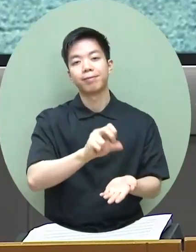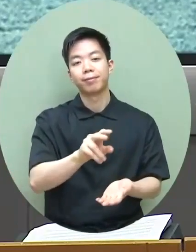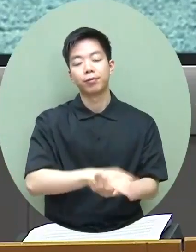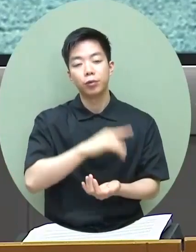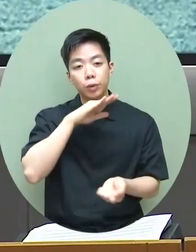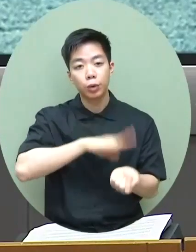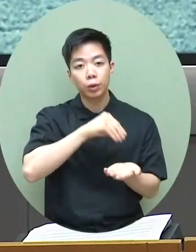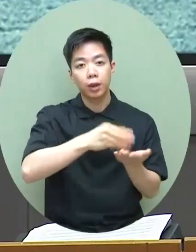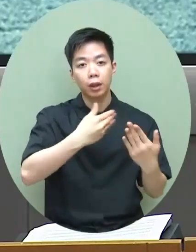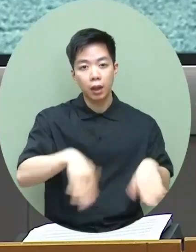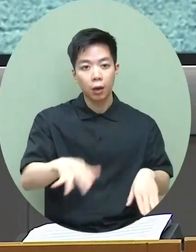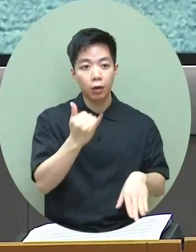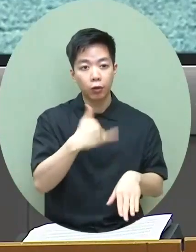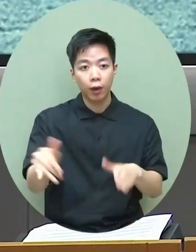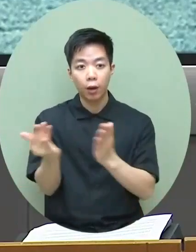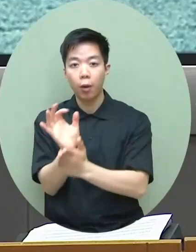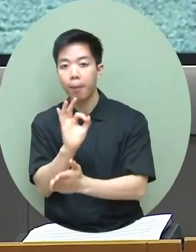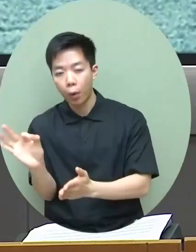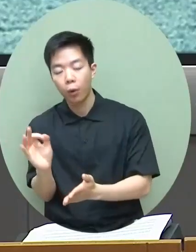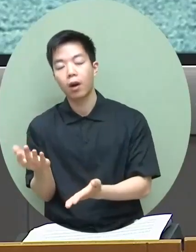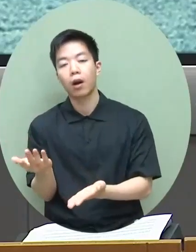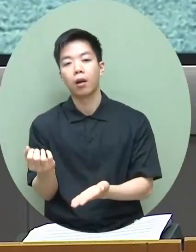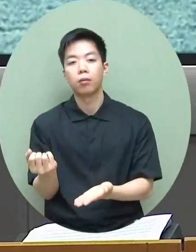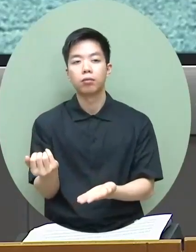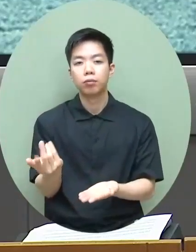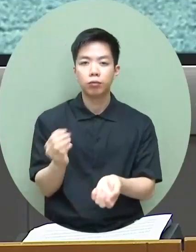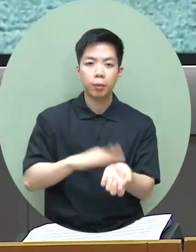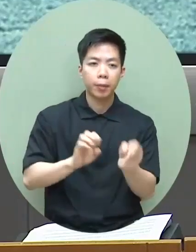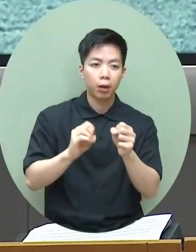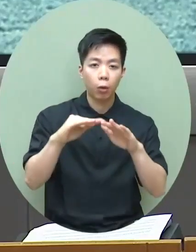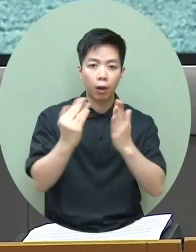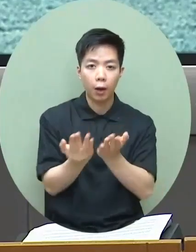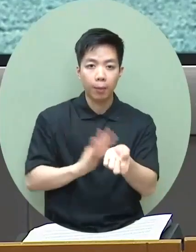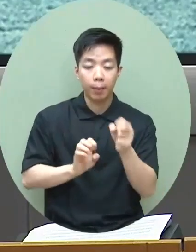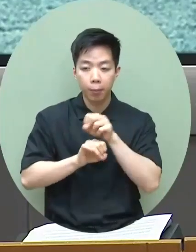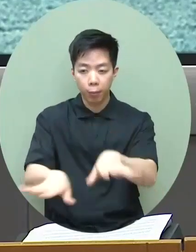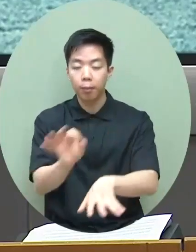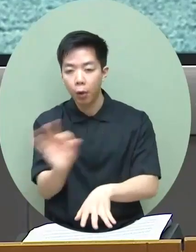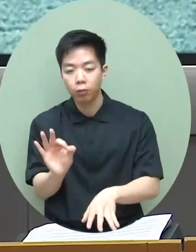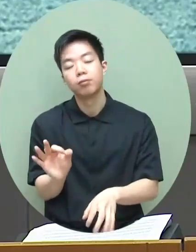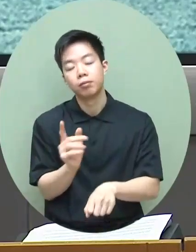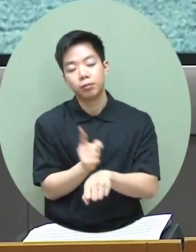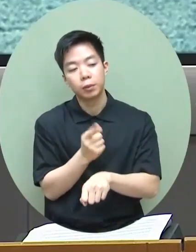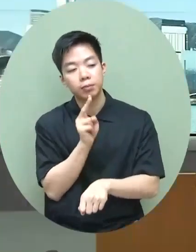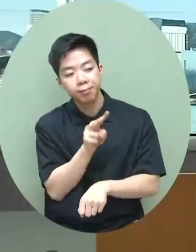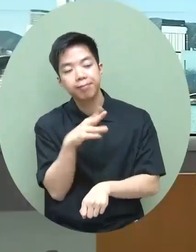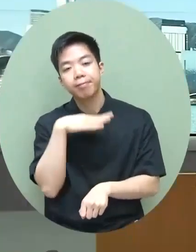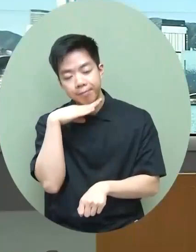嘅爆發咧，咁我哋都係暫時看住啦嚇。 下